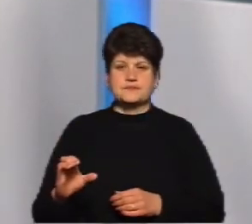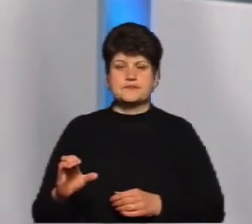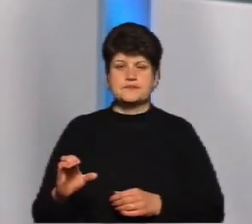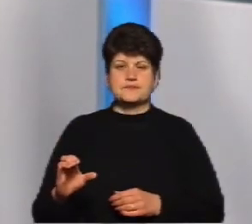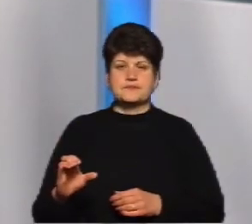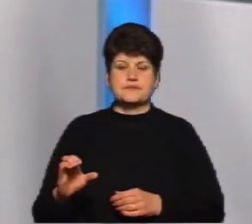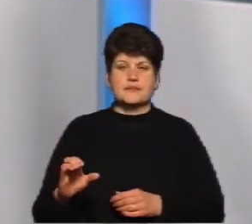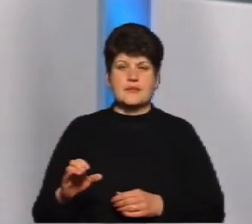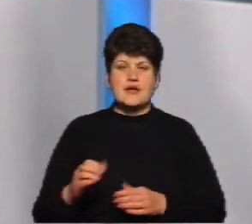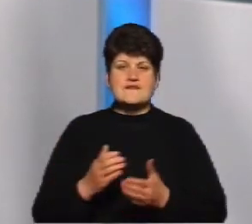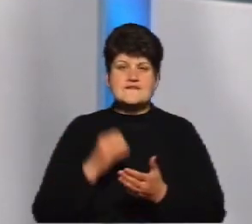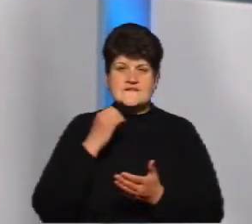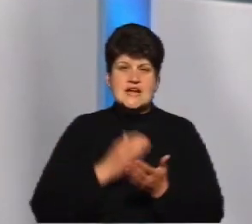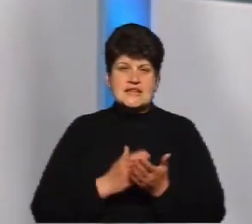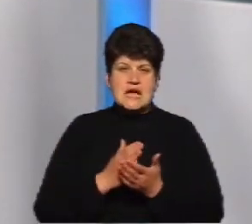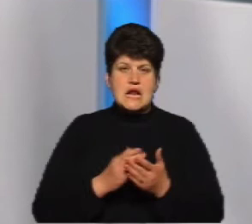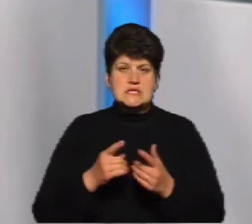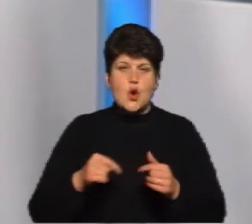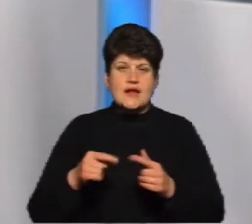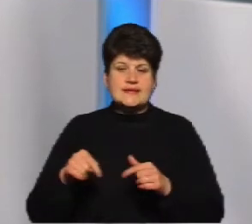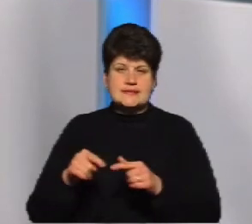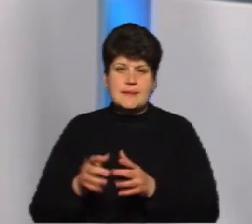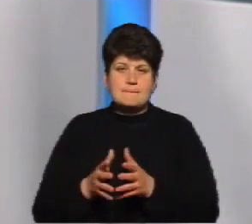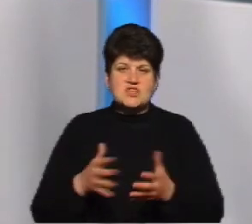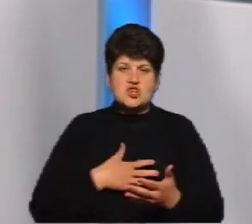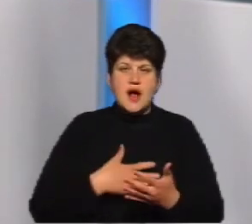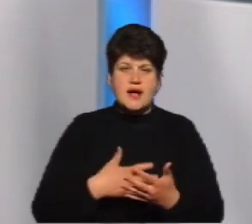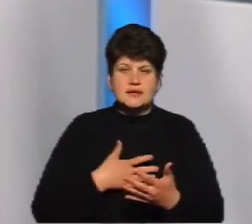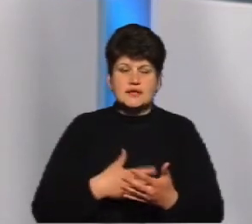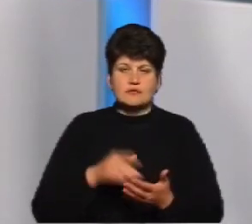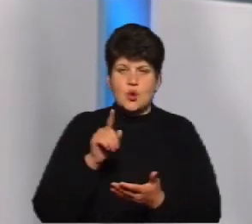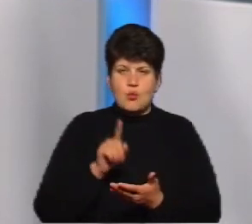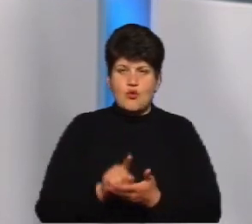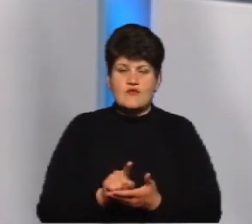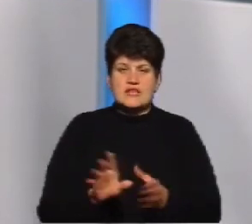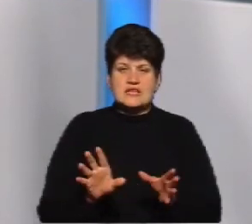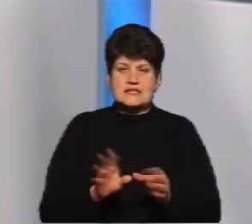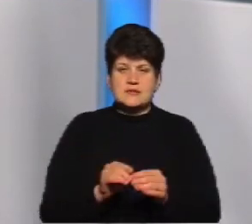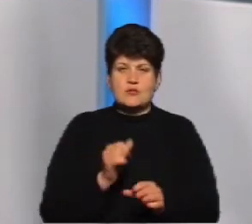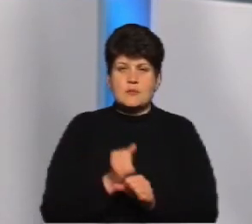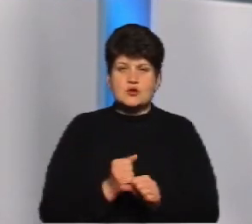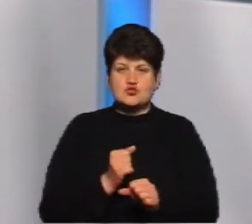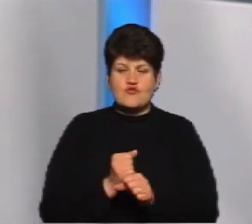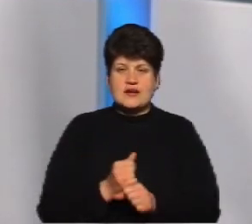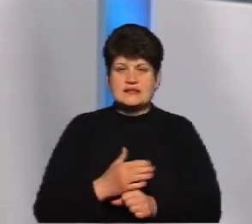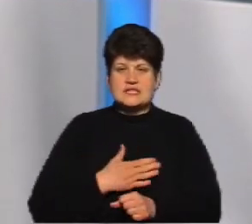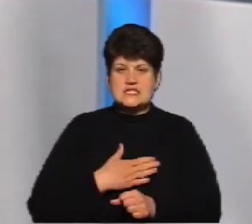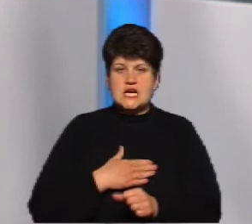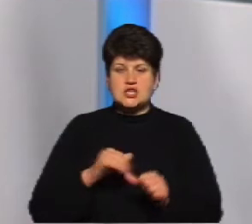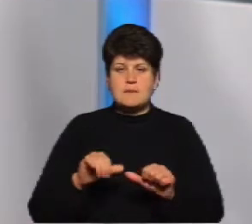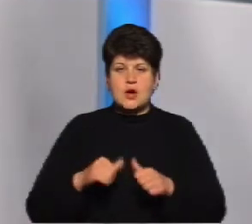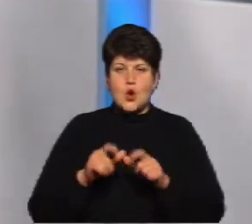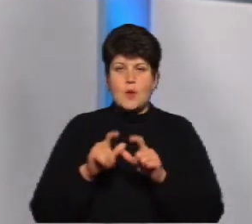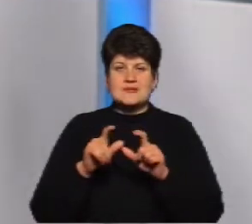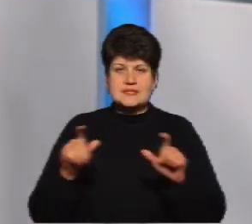ветеранські організації більш активно повинні співпрацювати з нашими комісаріатами колишніми,